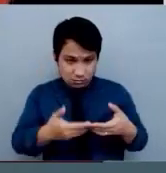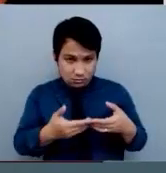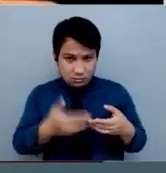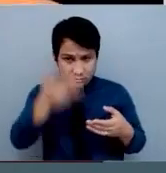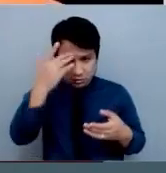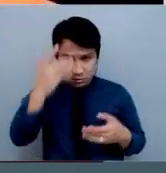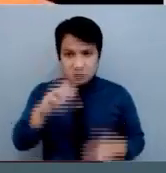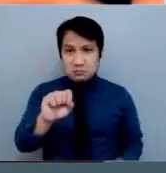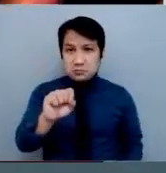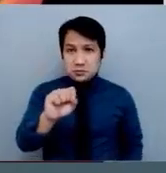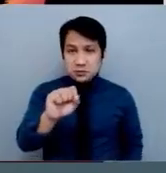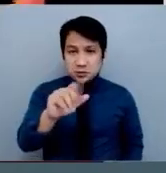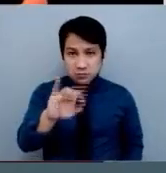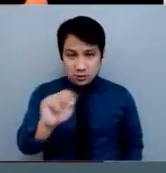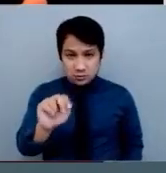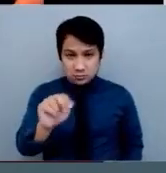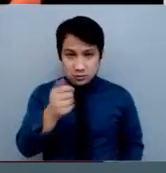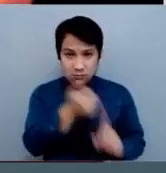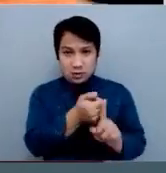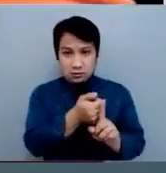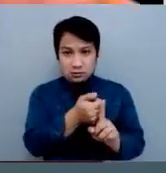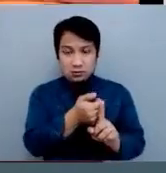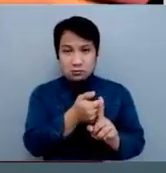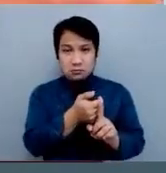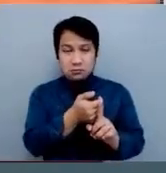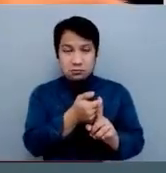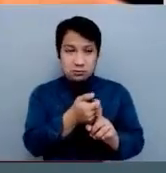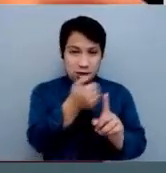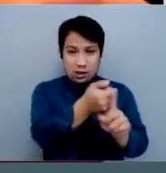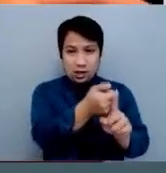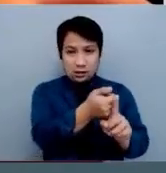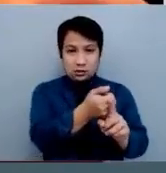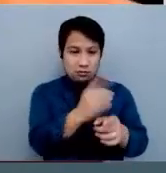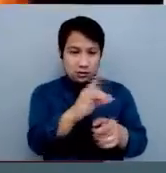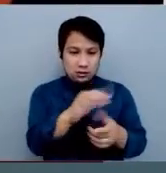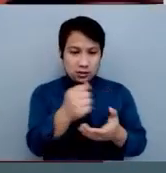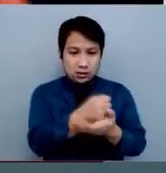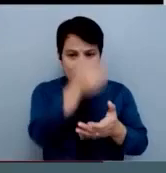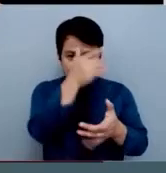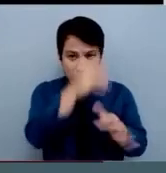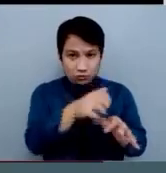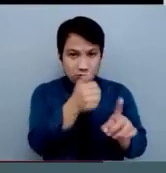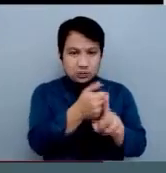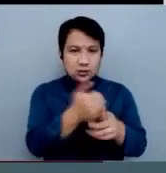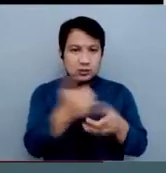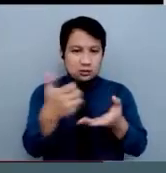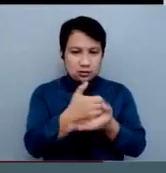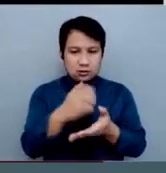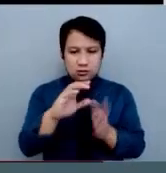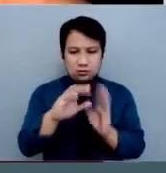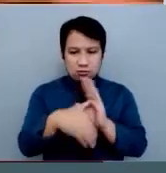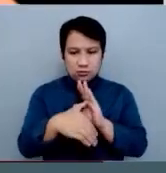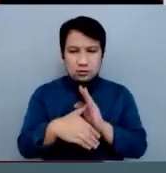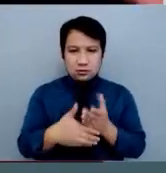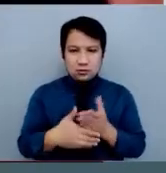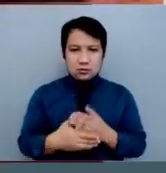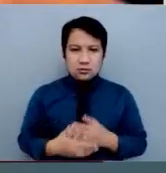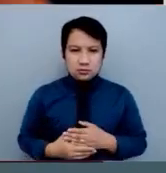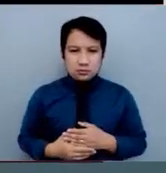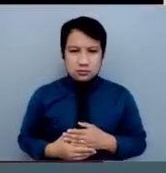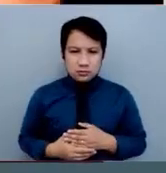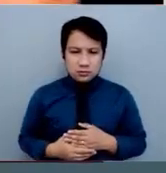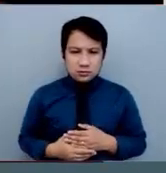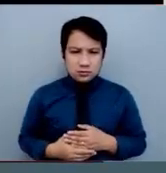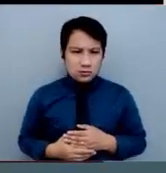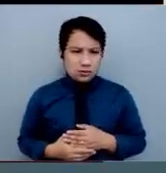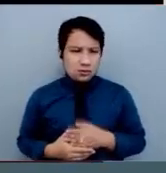Smartmatic na hack ang mga data na nandun, data ng COMELEC. So sabi niya, hindi